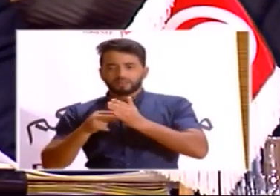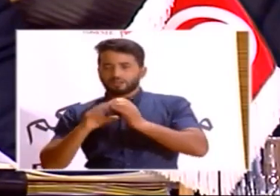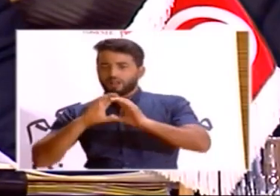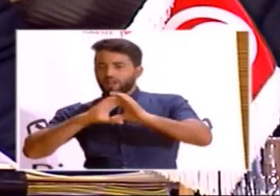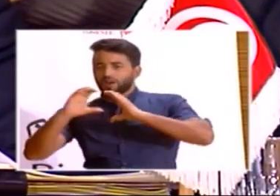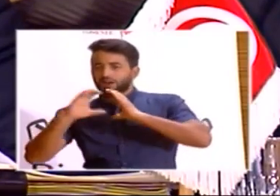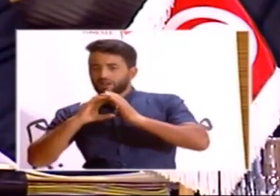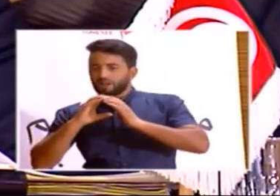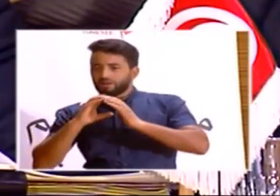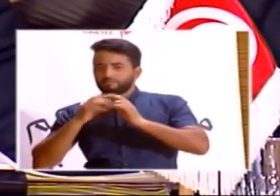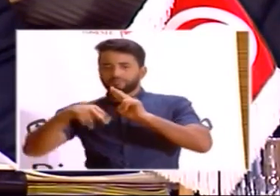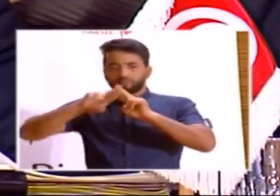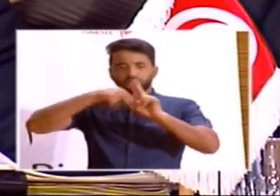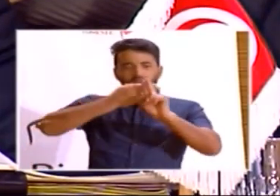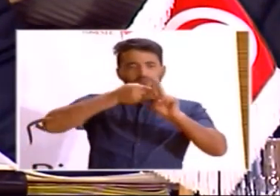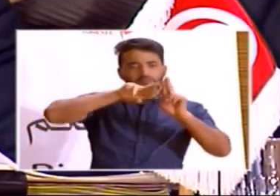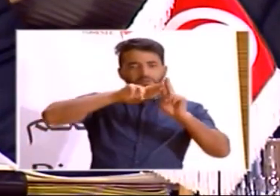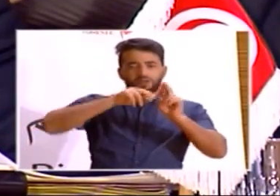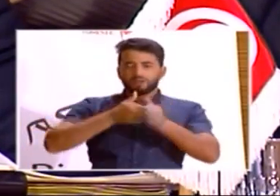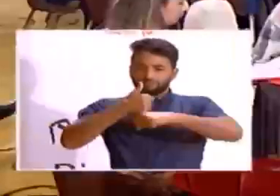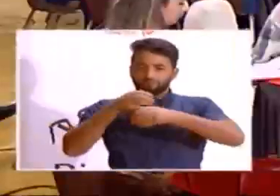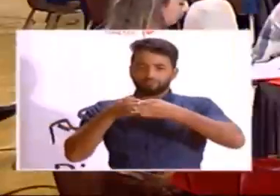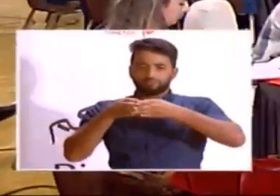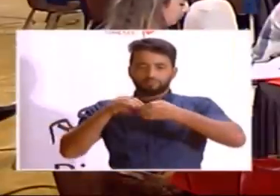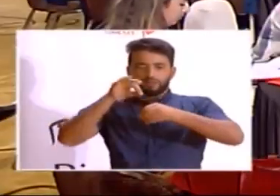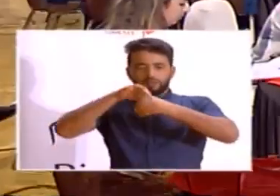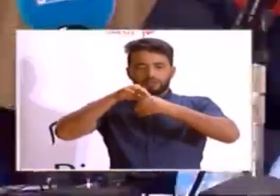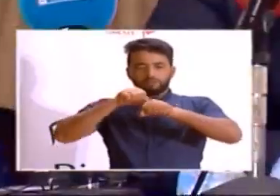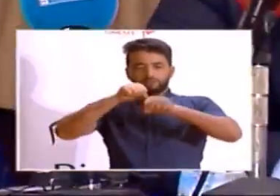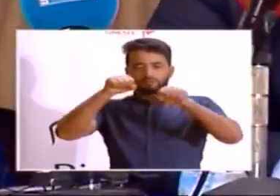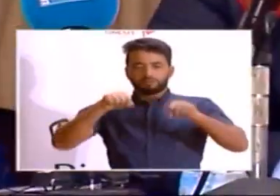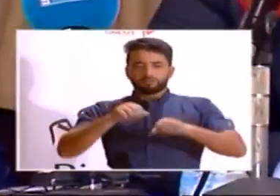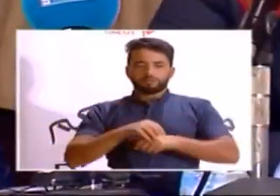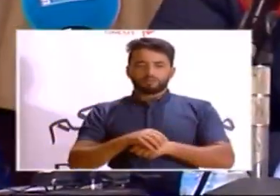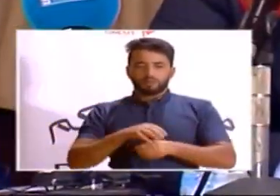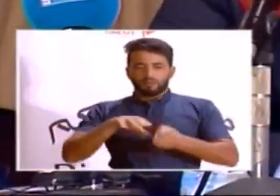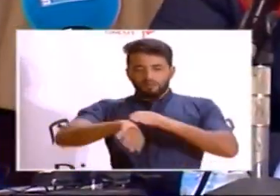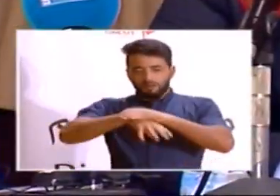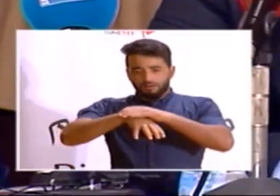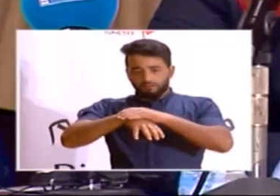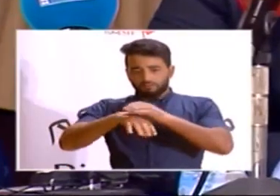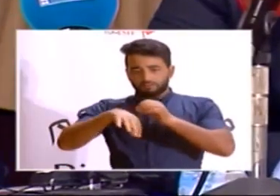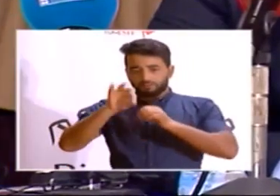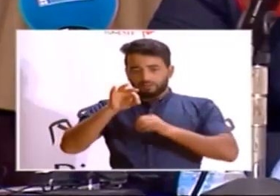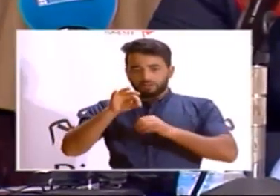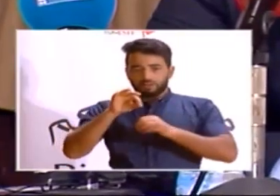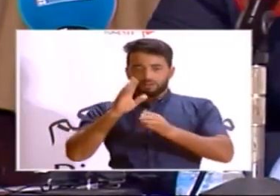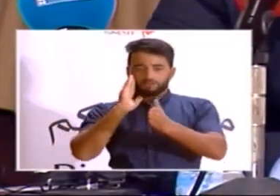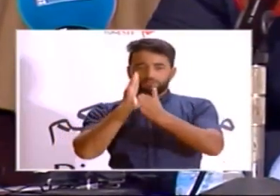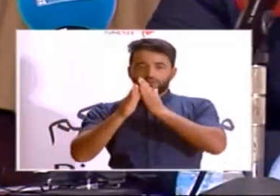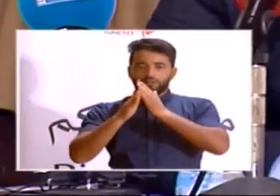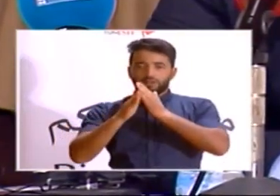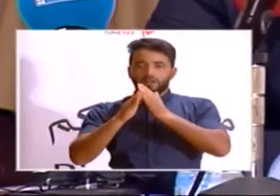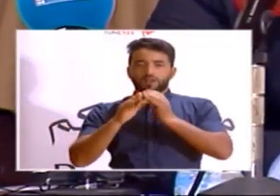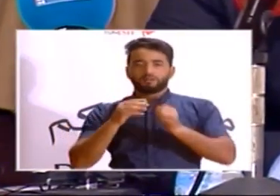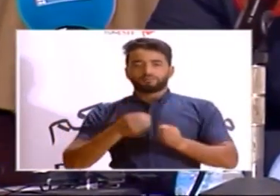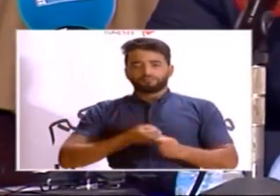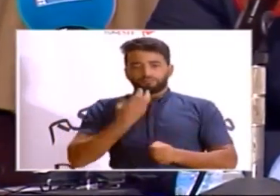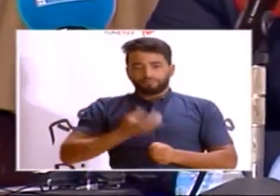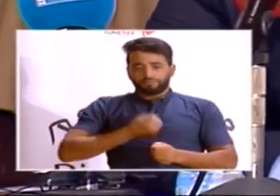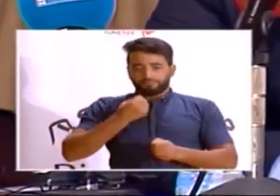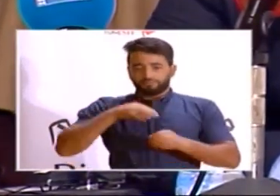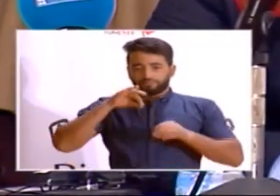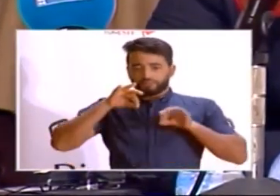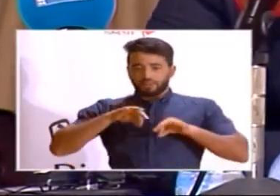تخضع كلها الى القرار وفق هذا تصور جرت عمليه القران المناظره التي ستكون مباشره ايام السابع